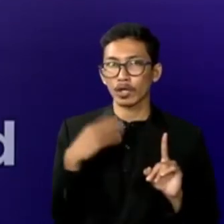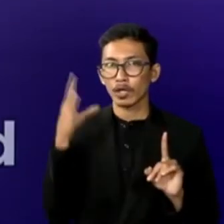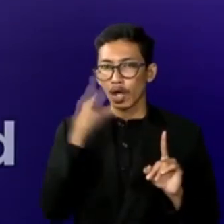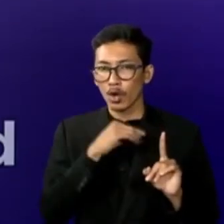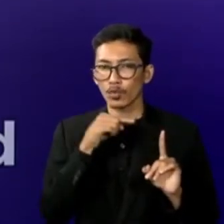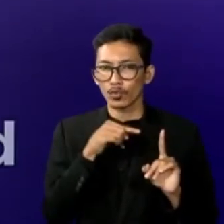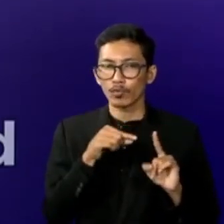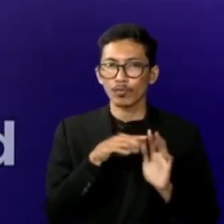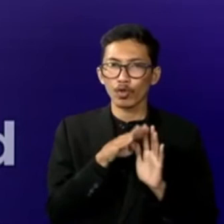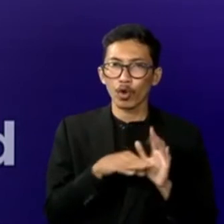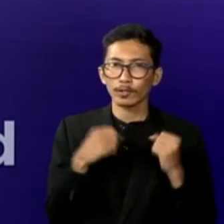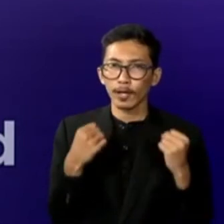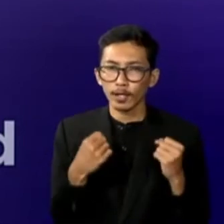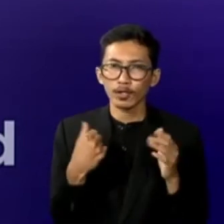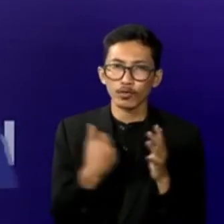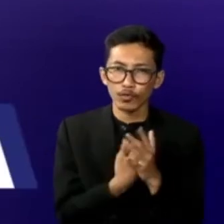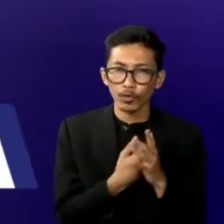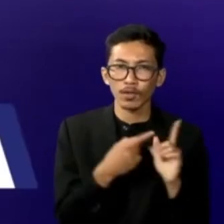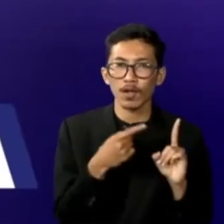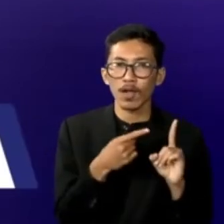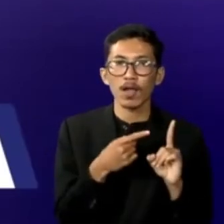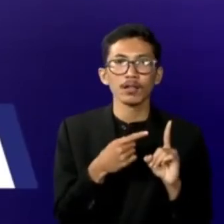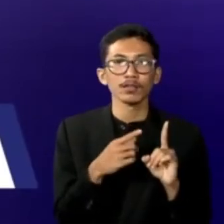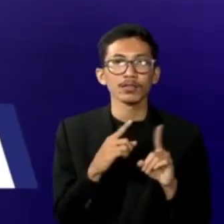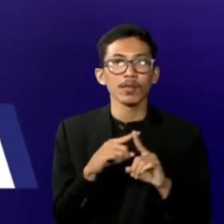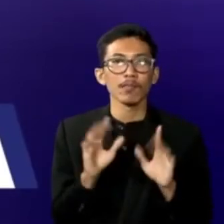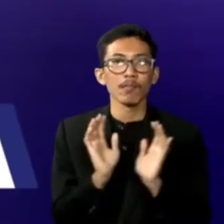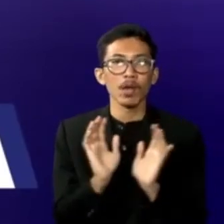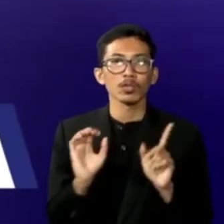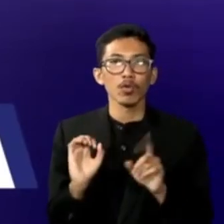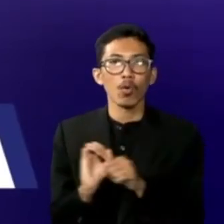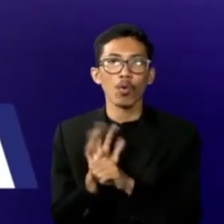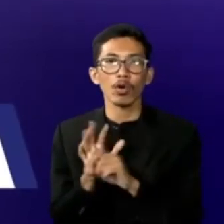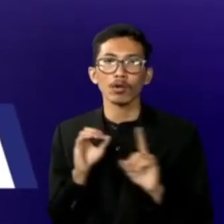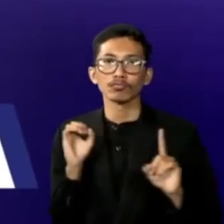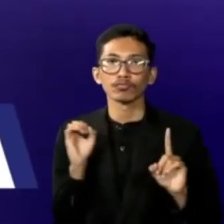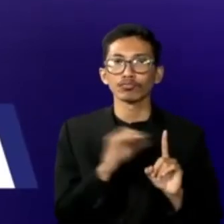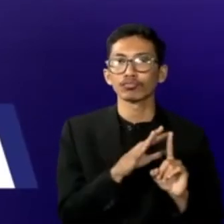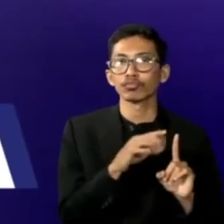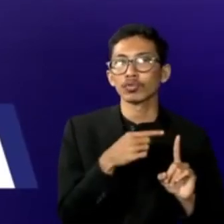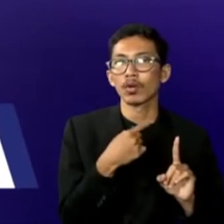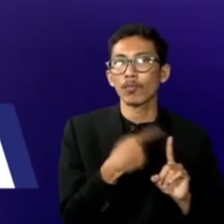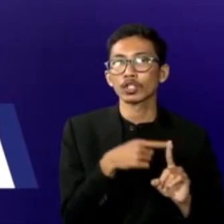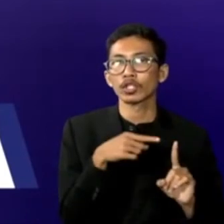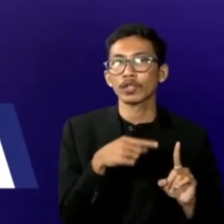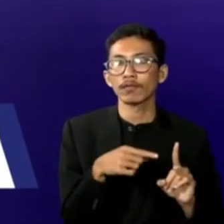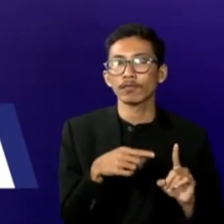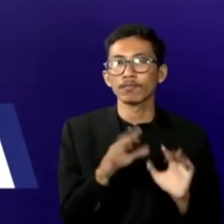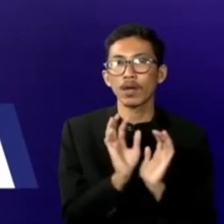patuh bahan mengerti tapi mereka masih jatuh dan berguguran ada beberapa hal yang kita pikirkan